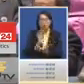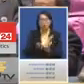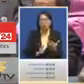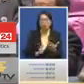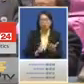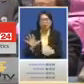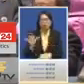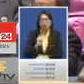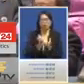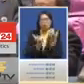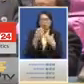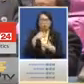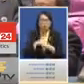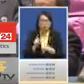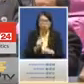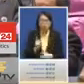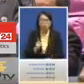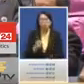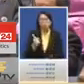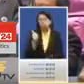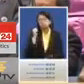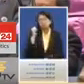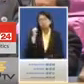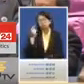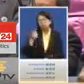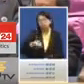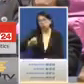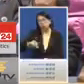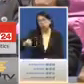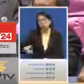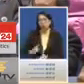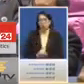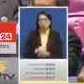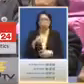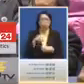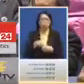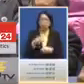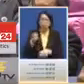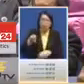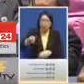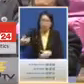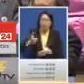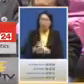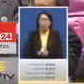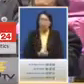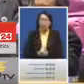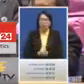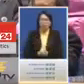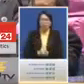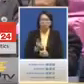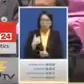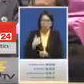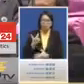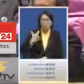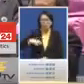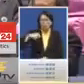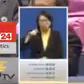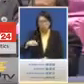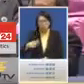ครับหลักเหมือนที่เคยอยู่มาอยู่มาแบบไหนก็อยู่แบบนั้นน่ะแล้วก็จะมีผู้พิพากษาหน้า